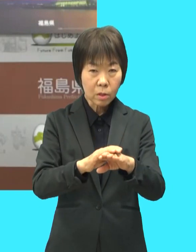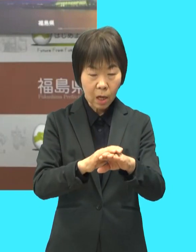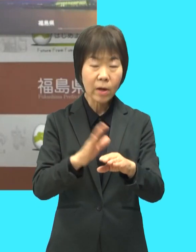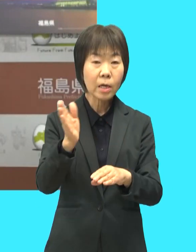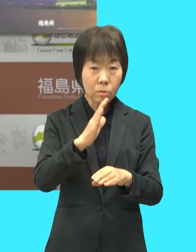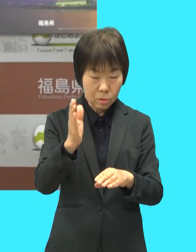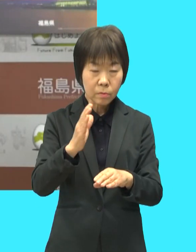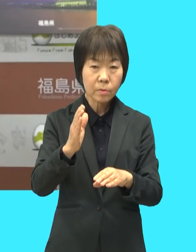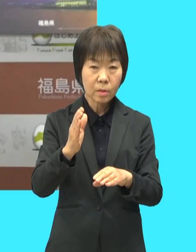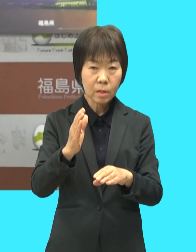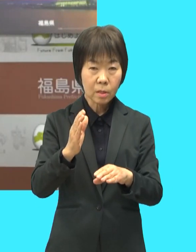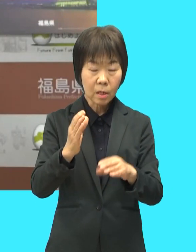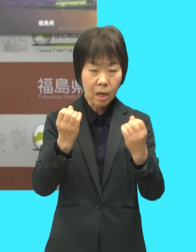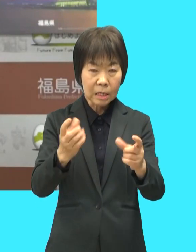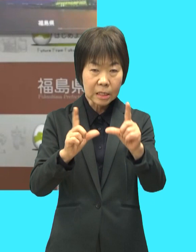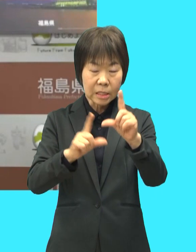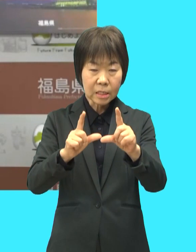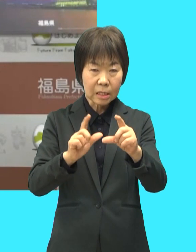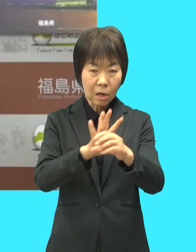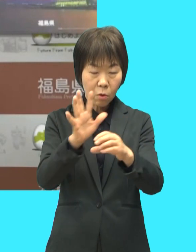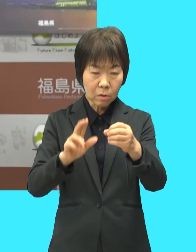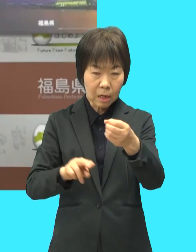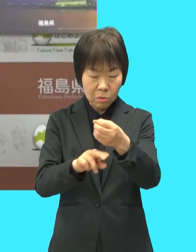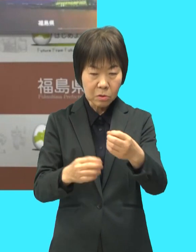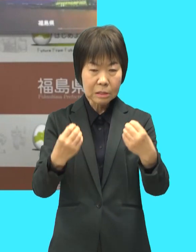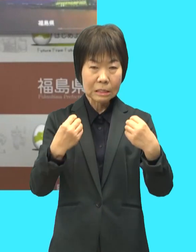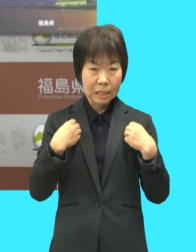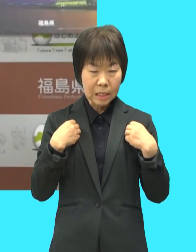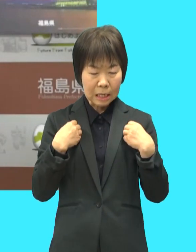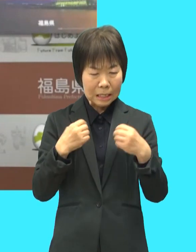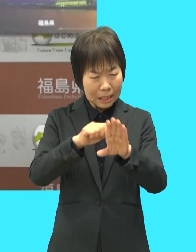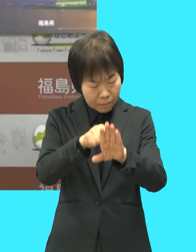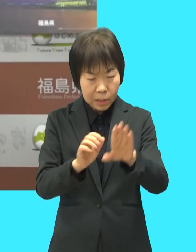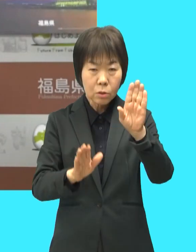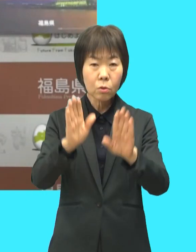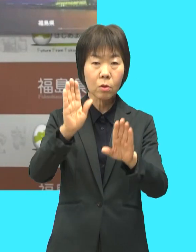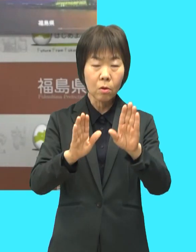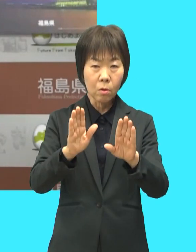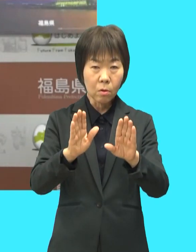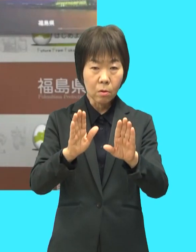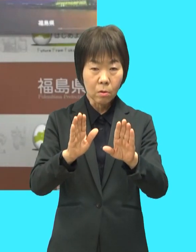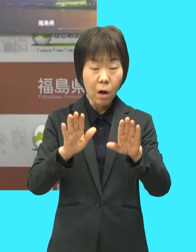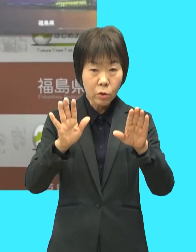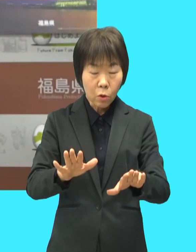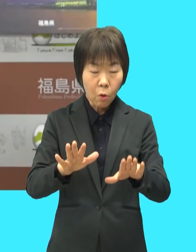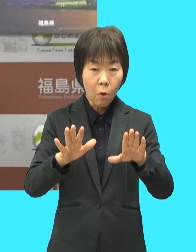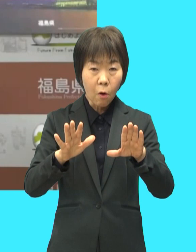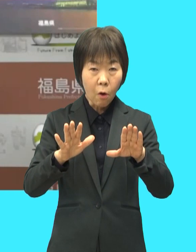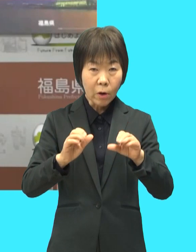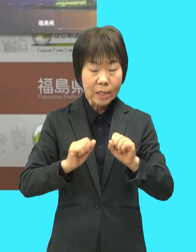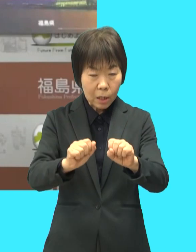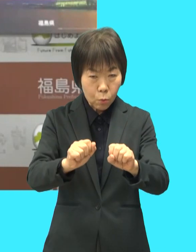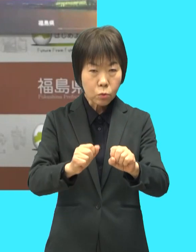今新型コロナウイルス感染症が本当に厳しい状況になっている、その中で今日自分がしようとしている行動